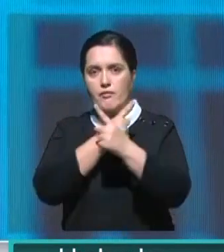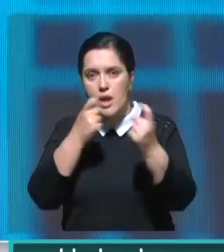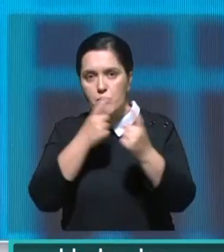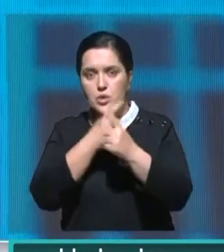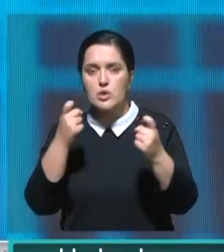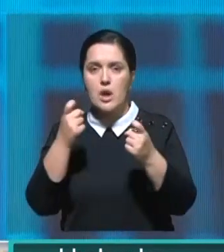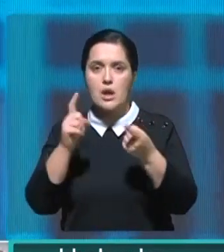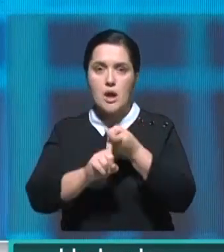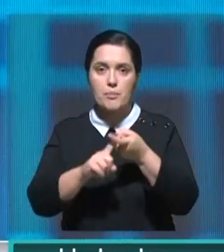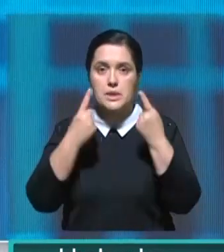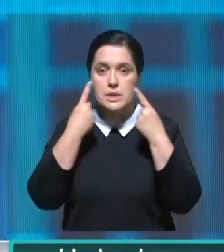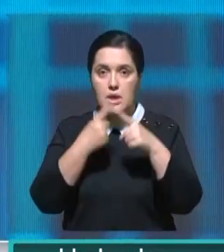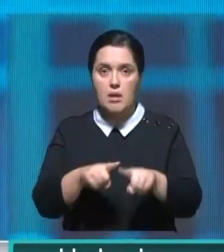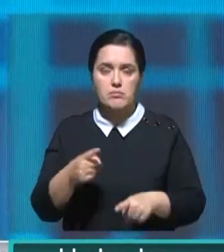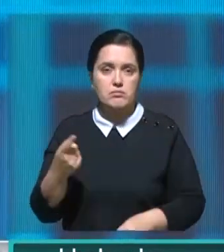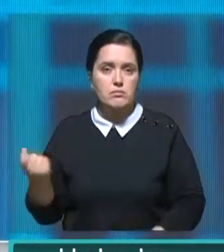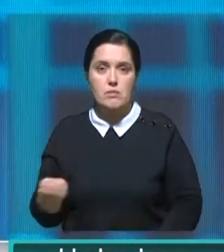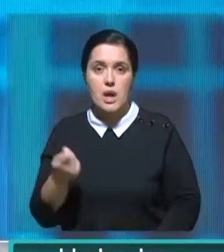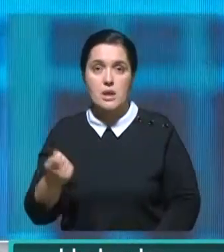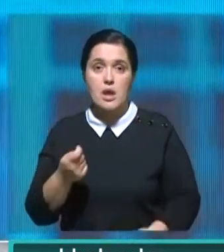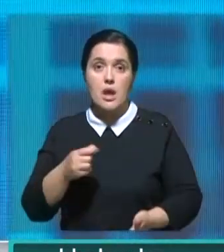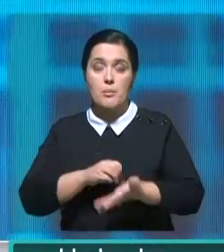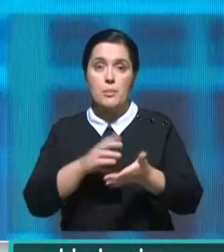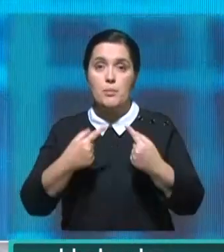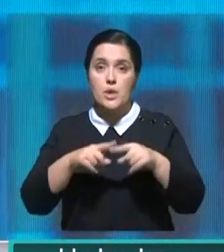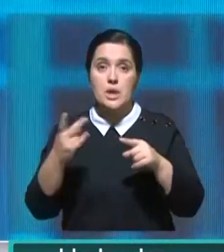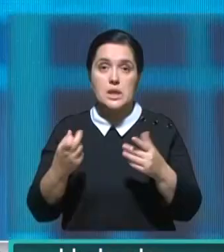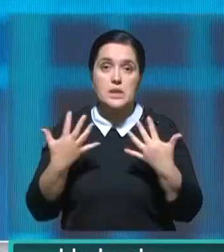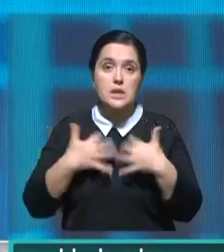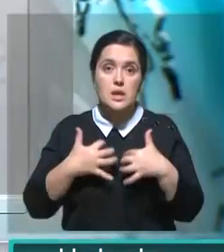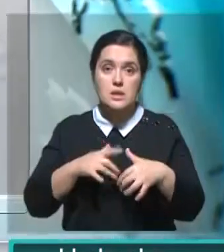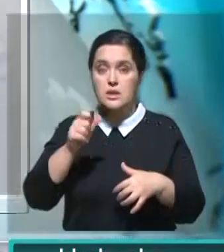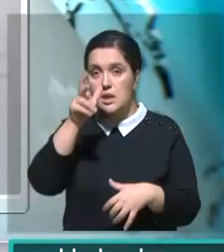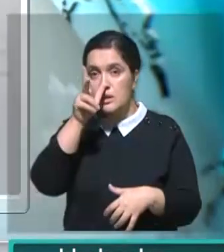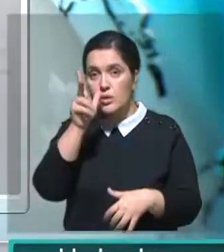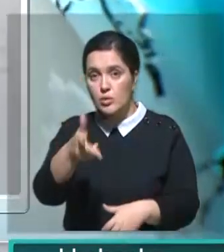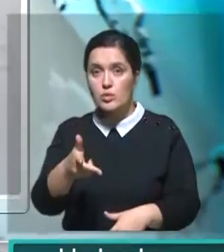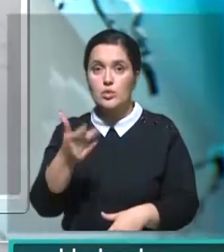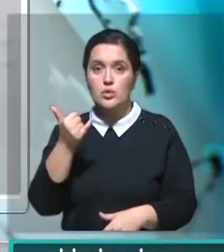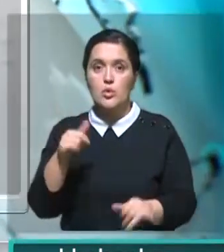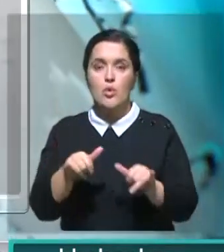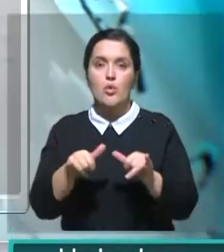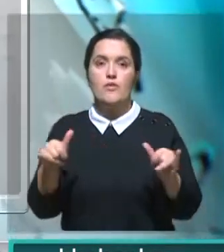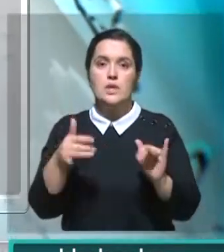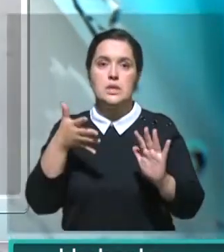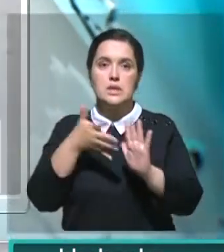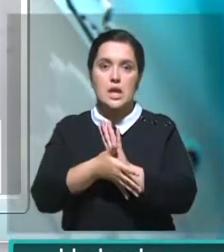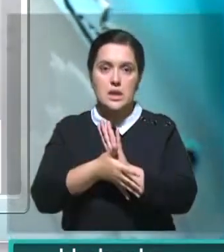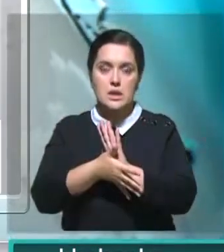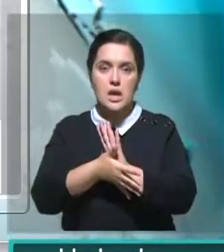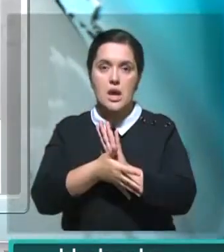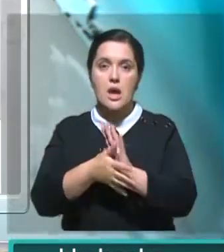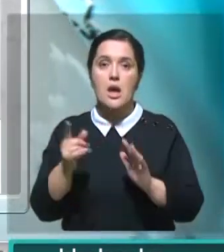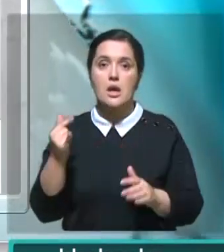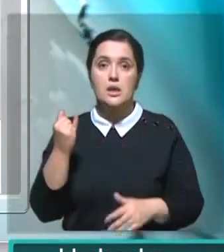информационно-коммуникационных технологий в нашей стране все еще невысокое. Вот по данным Бюро нацстатистики, за последние 3 года вроде бы и наблюдается увеличение затрат в